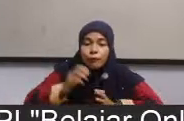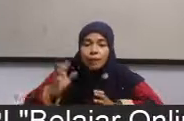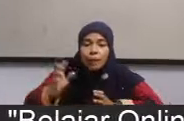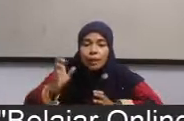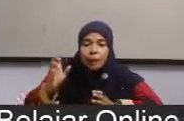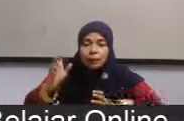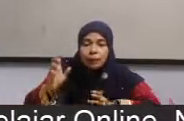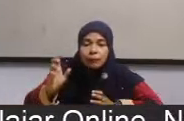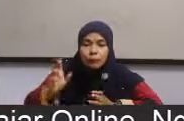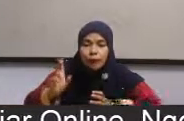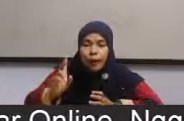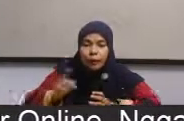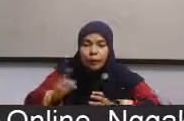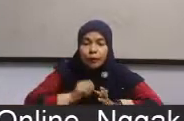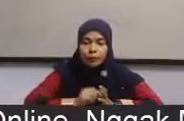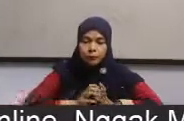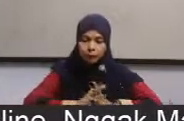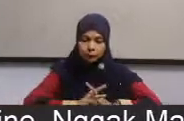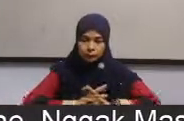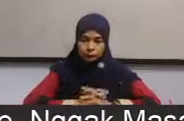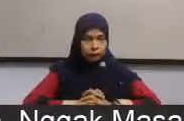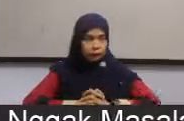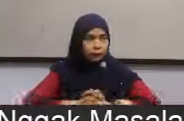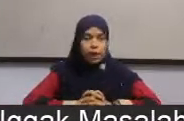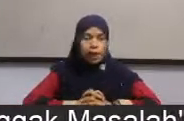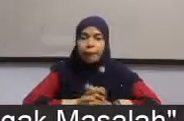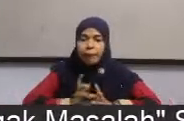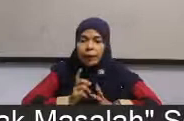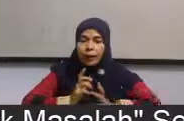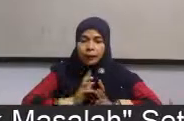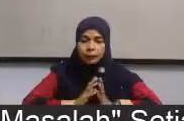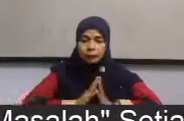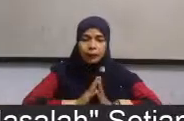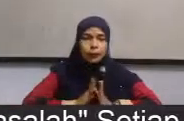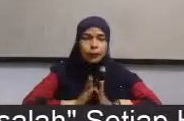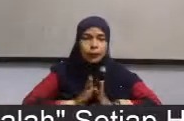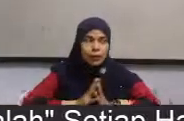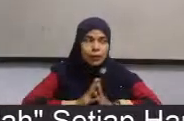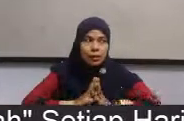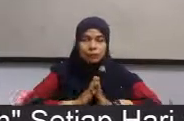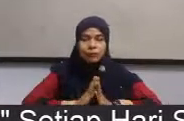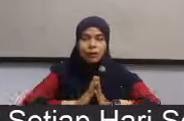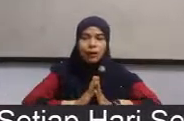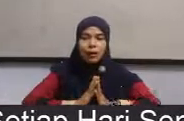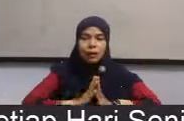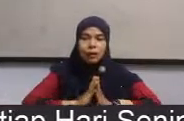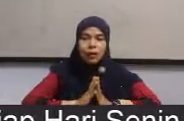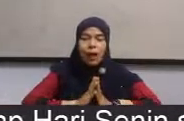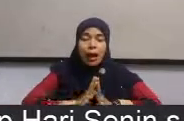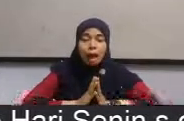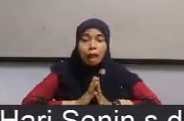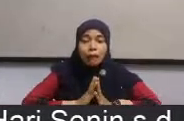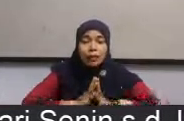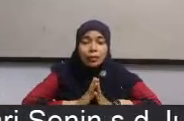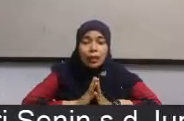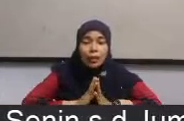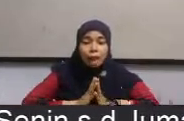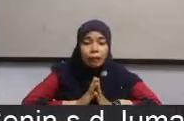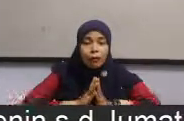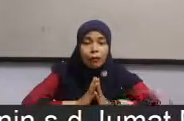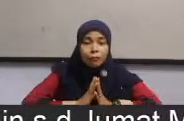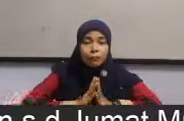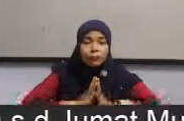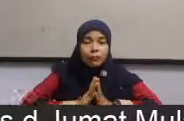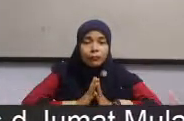fungsi dan kebutuhannya Hai HP atau gadget ya Apa fungsinya